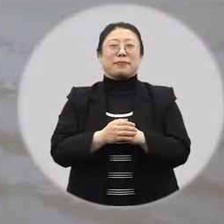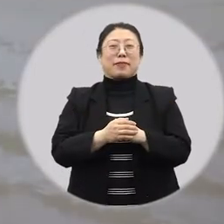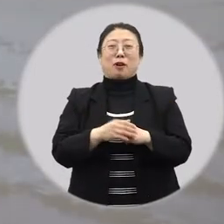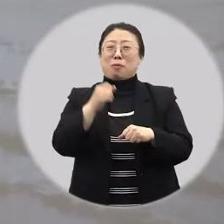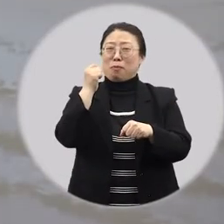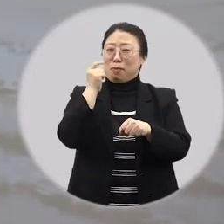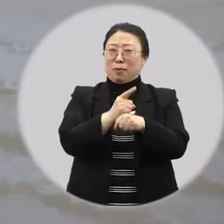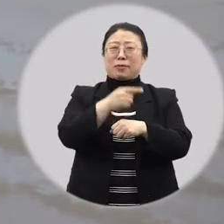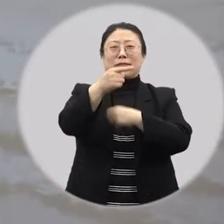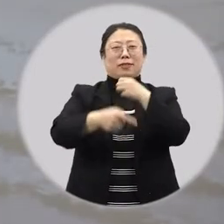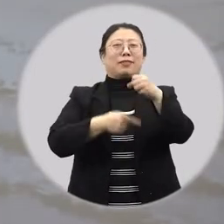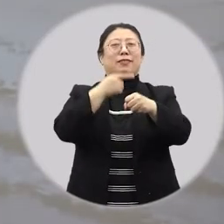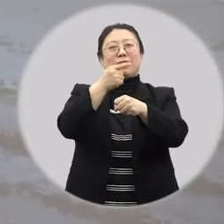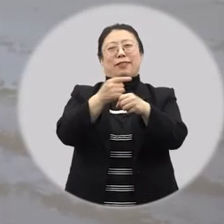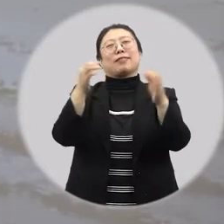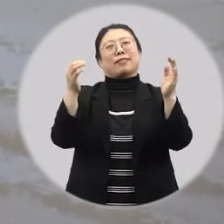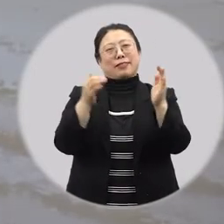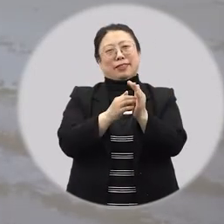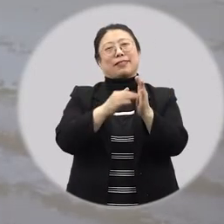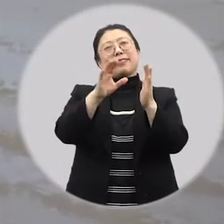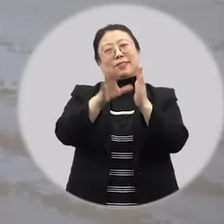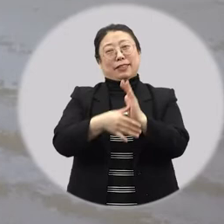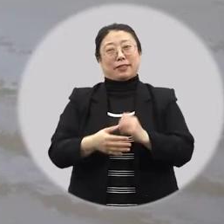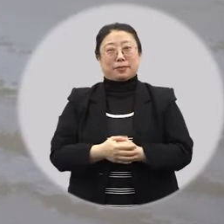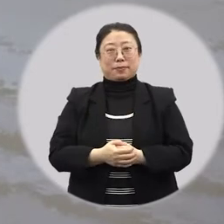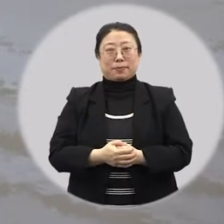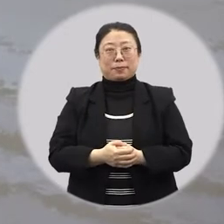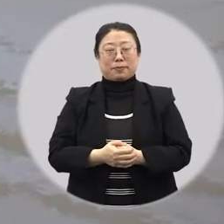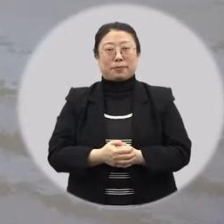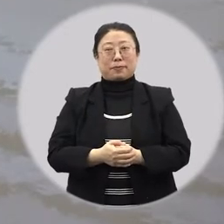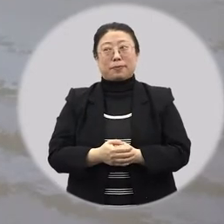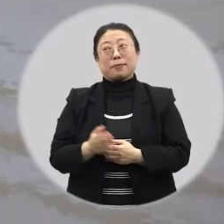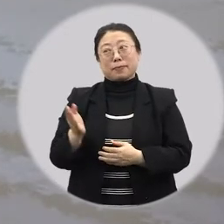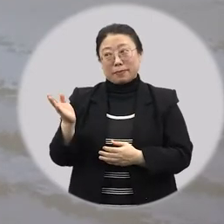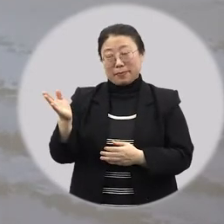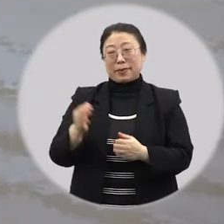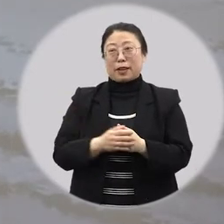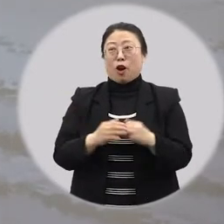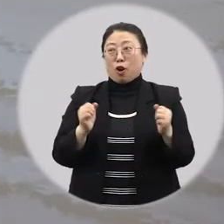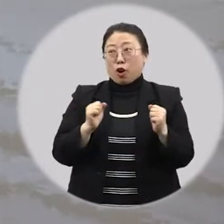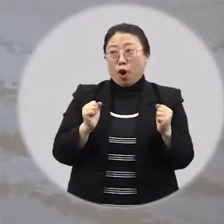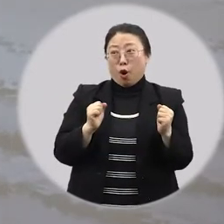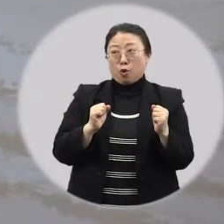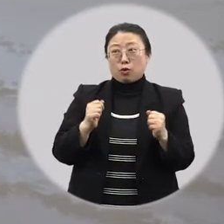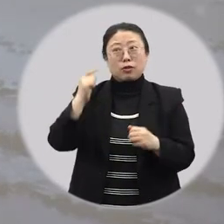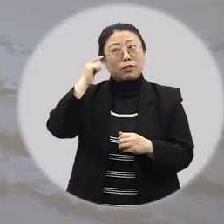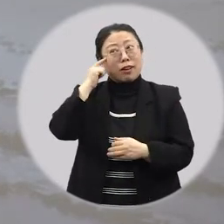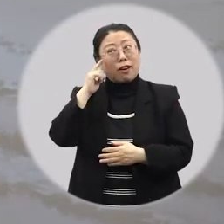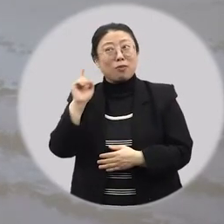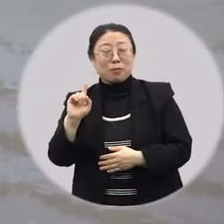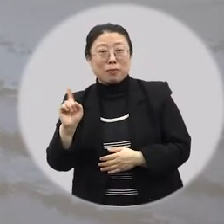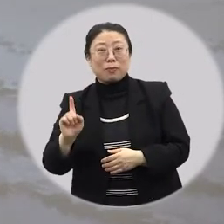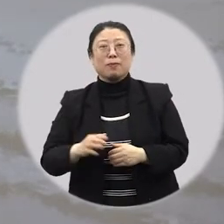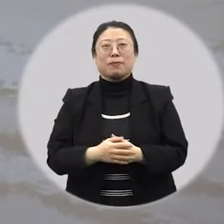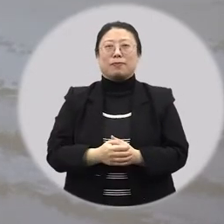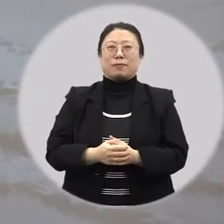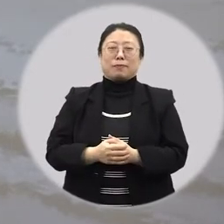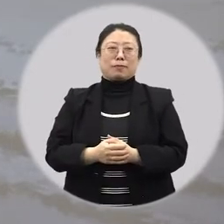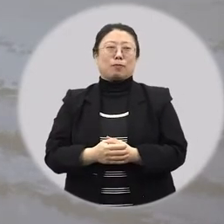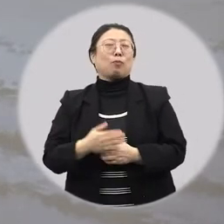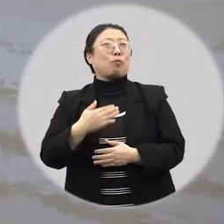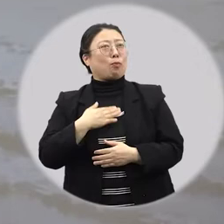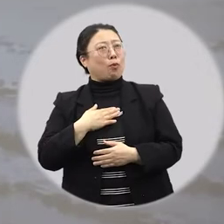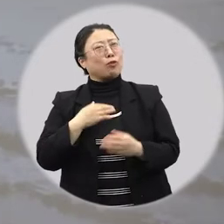안녕하세요 어느덧 한해를 마무리하는 시기가 왔네요 장세인은 겨울하면 어떤 것들이